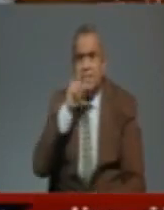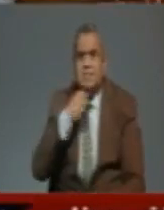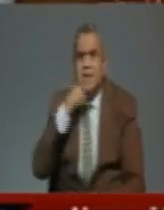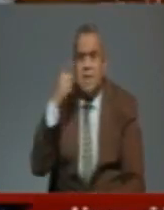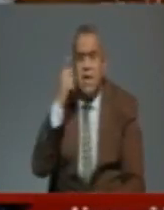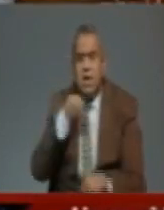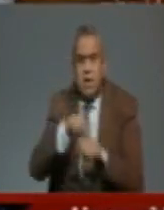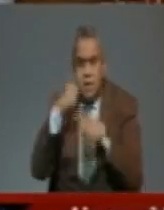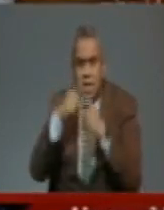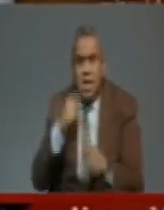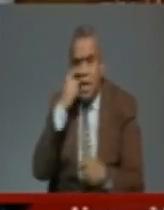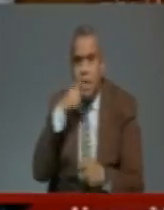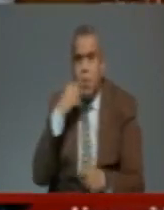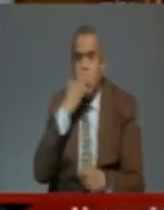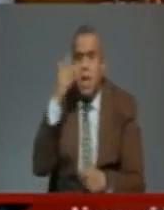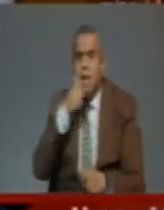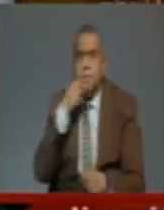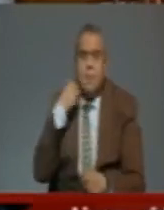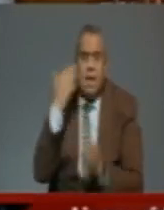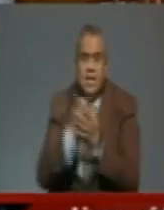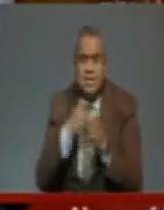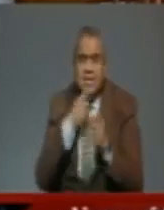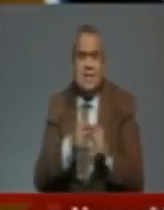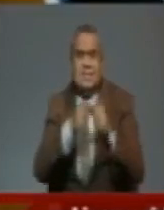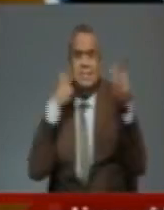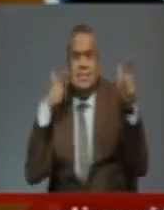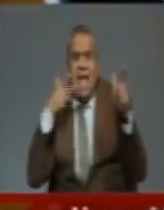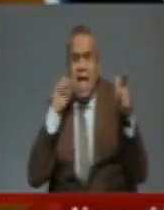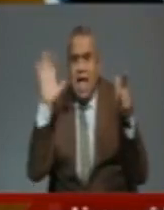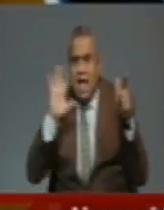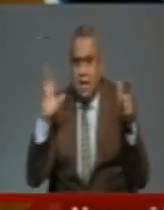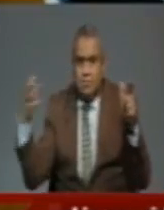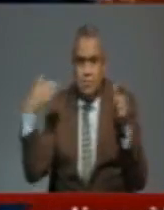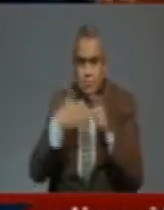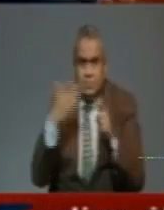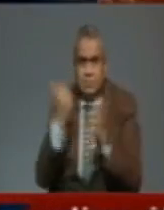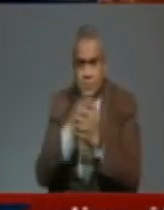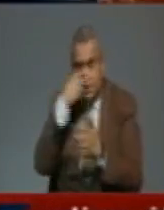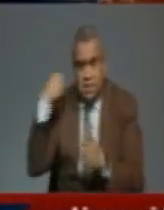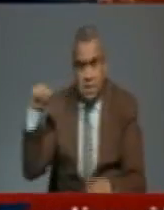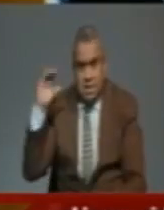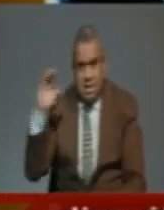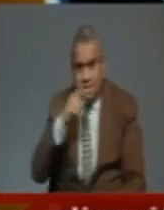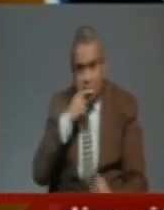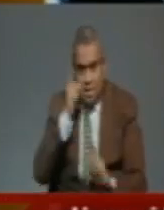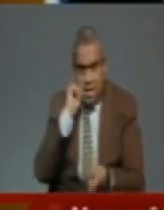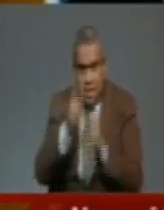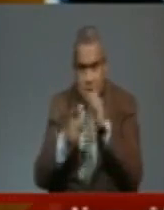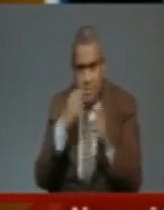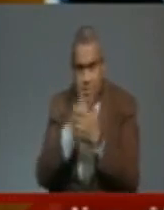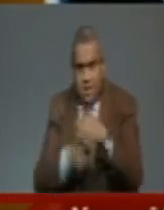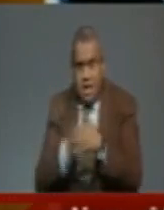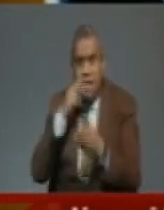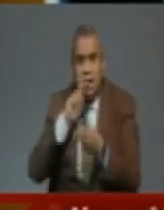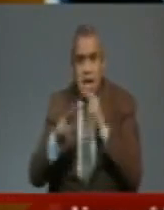في اتجاه تعظيم سياحه اليخوت. بالمناسبه يا فندم وسادتك واجهت التوجيه ده وفعلا تم تنفيذه. احنا دلوقتي يا فندم اي حد في